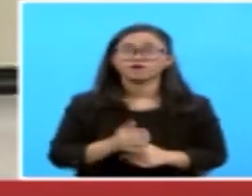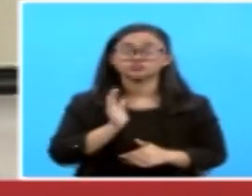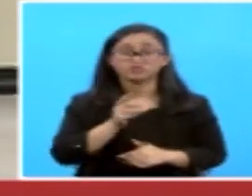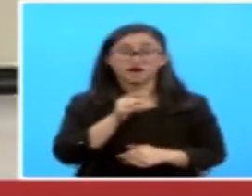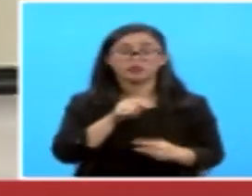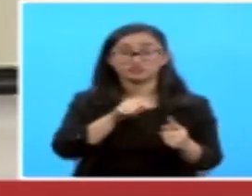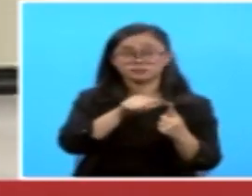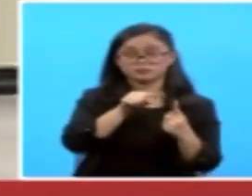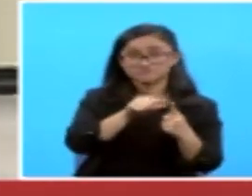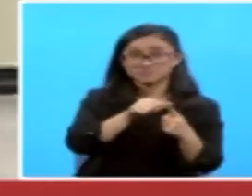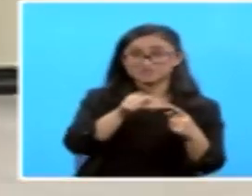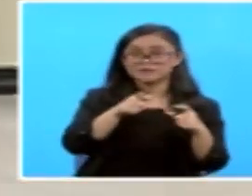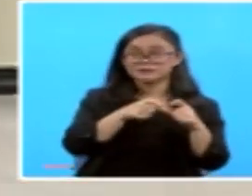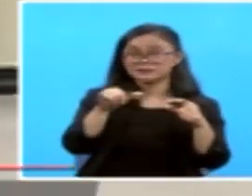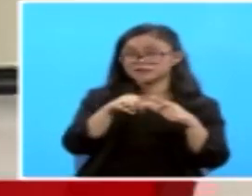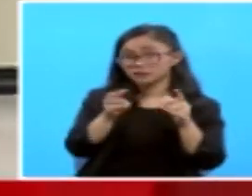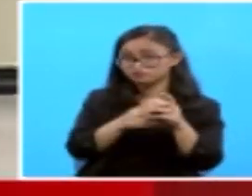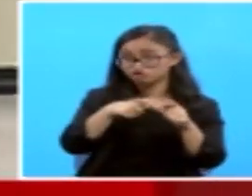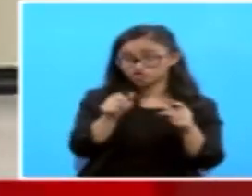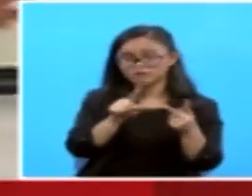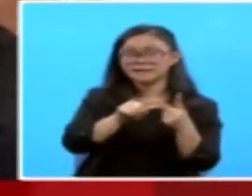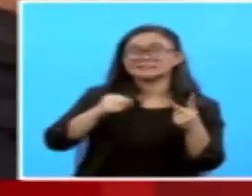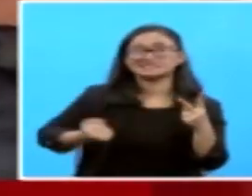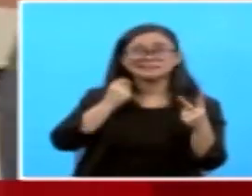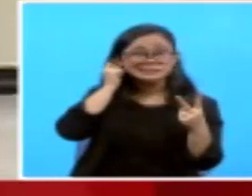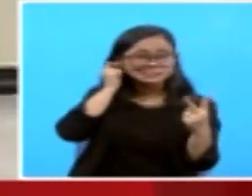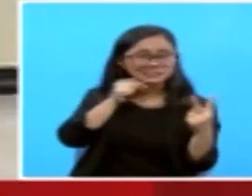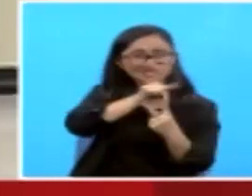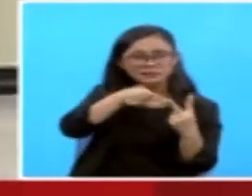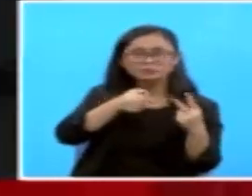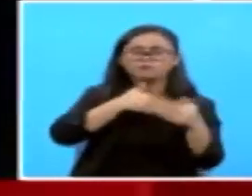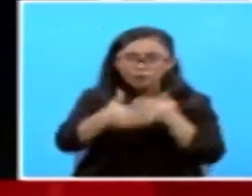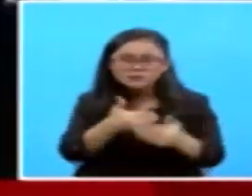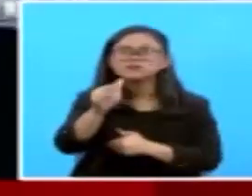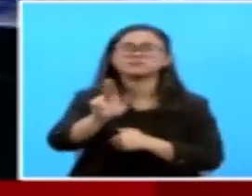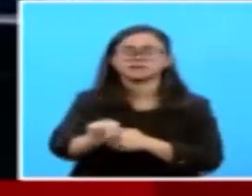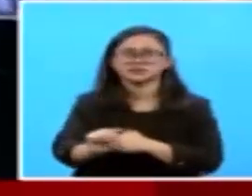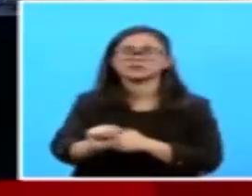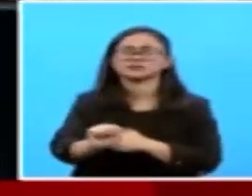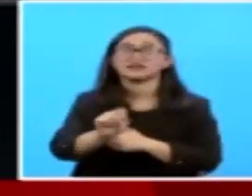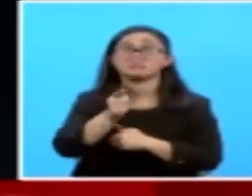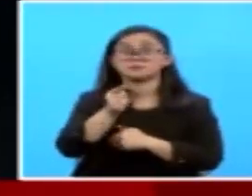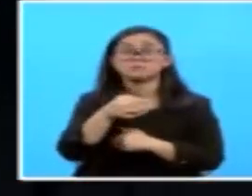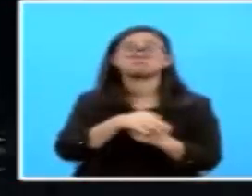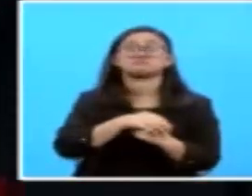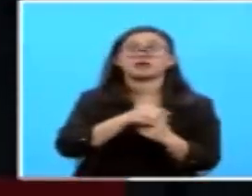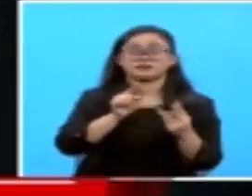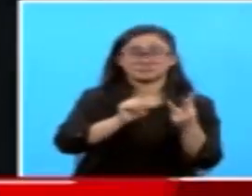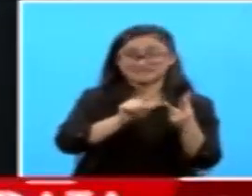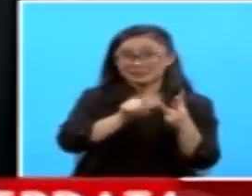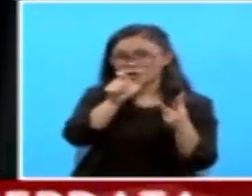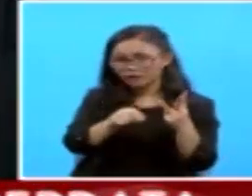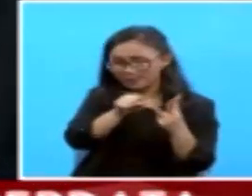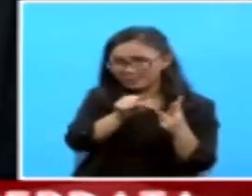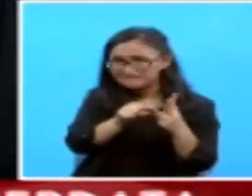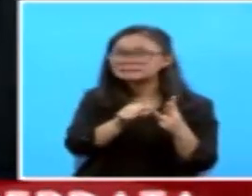menjerat Syamsul Nursalim bersama dengan sang istri Ici Nursalim masih terus dilanjutkan. Hal ini menanggapi dikabulkannya kasasi yang